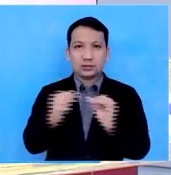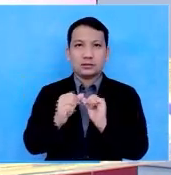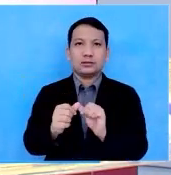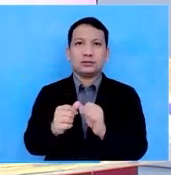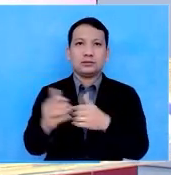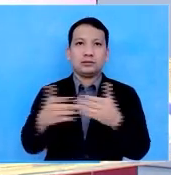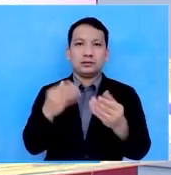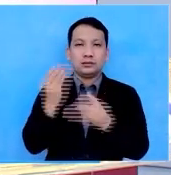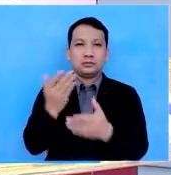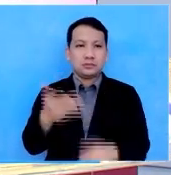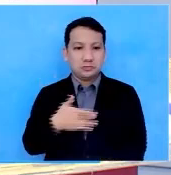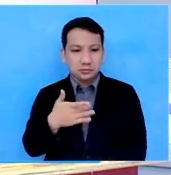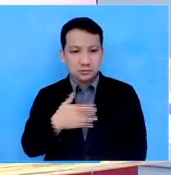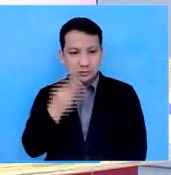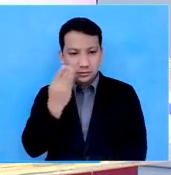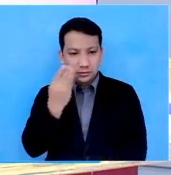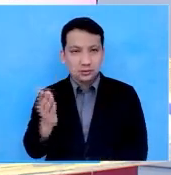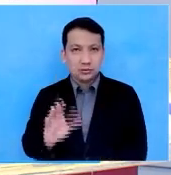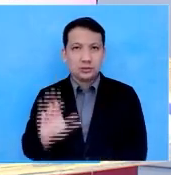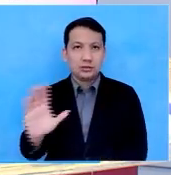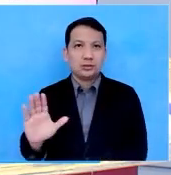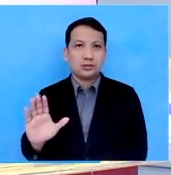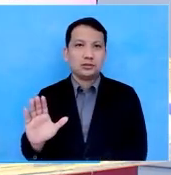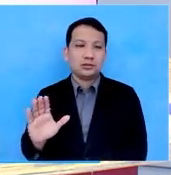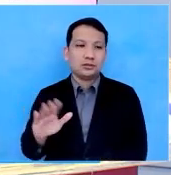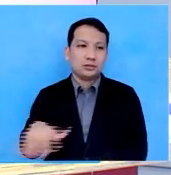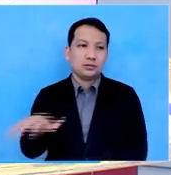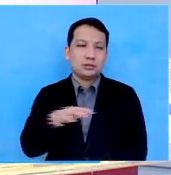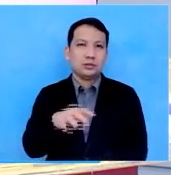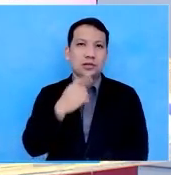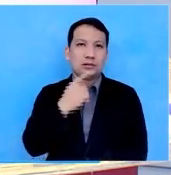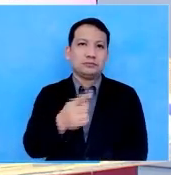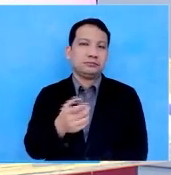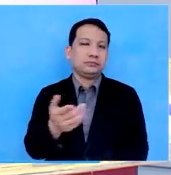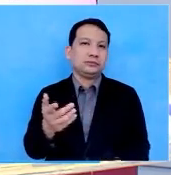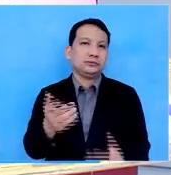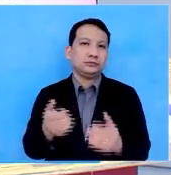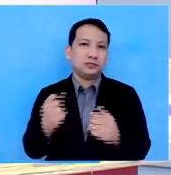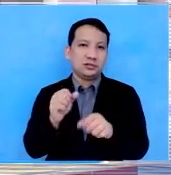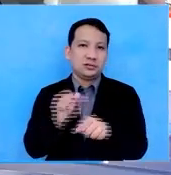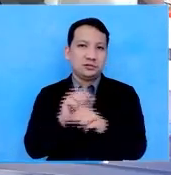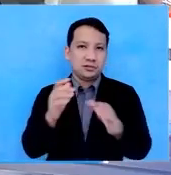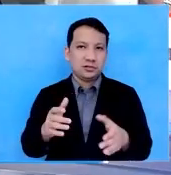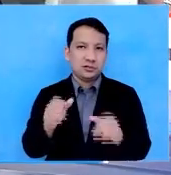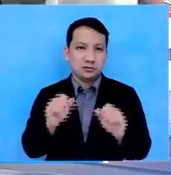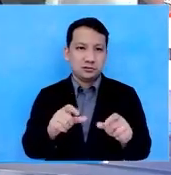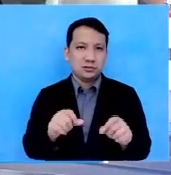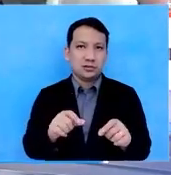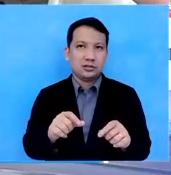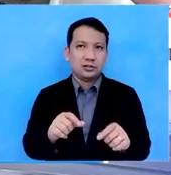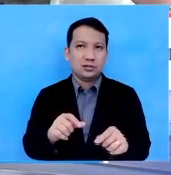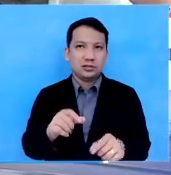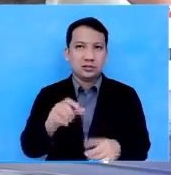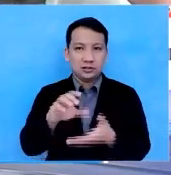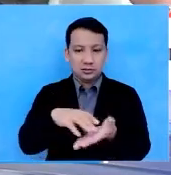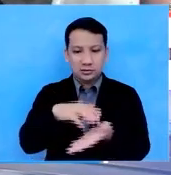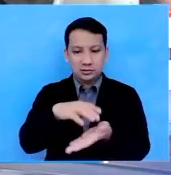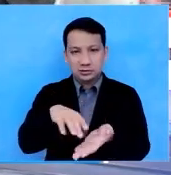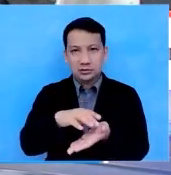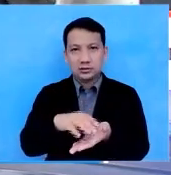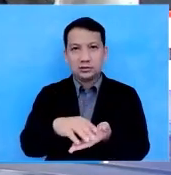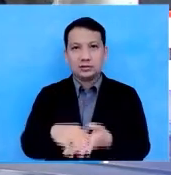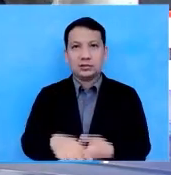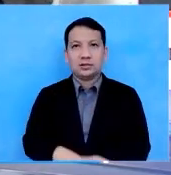po, nararanasan din nila, lalo ng mga breadwinners po. So yun. Anong pinaka-mabenta mong okasyon